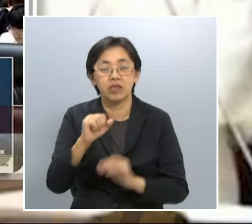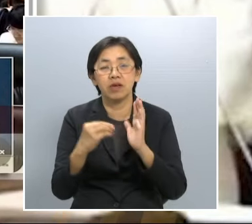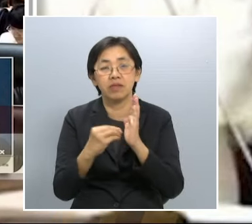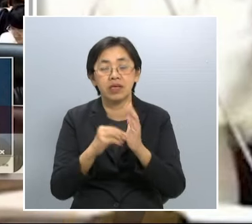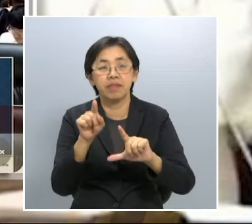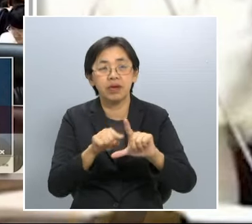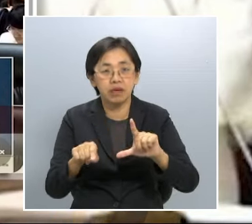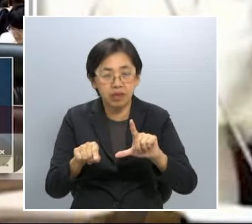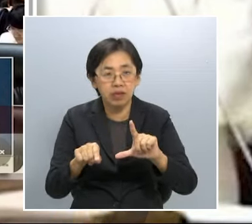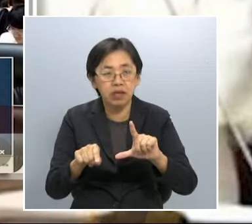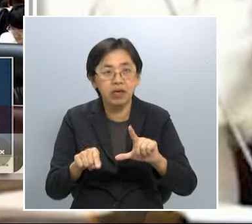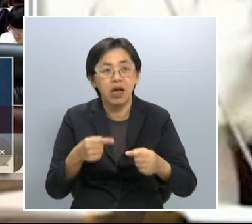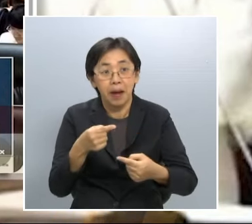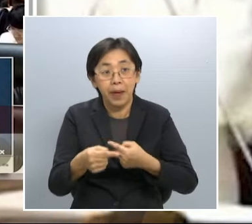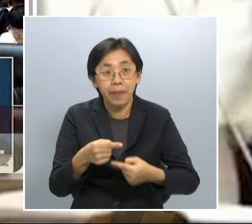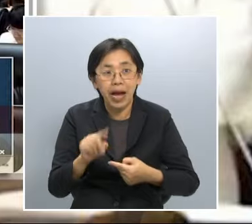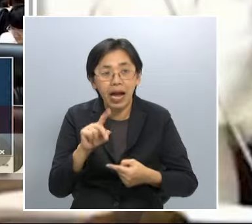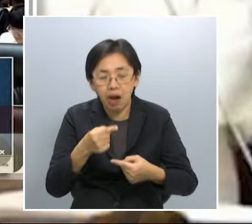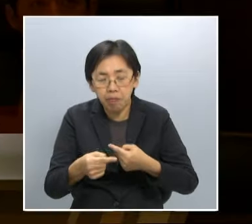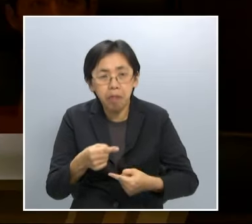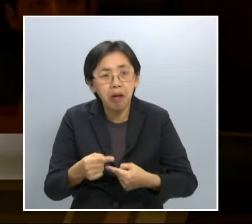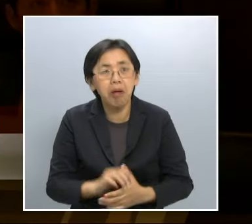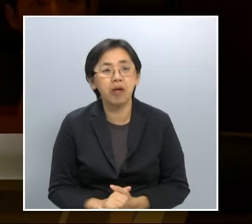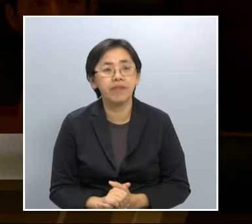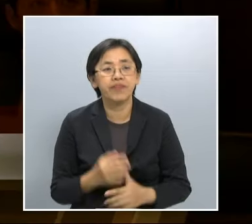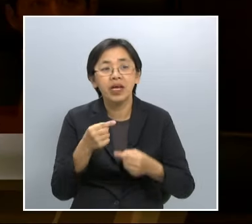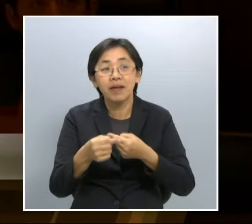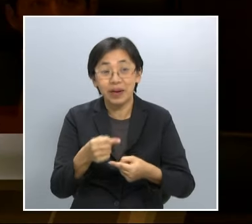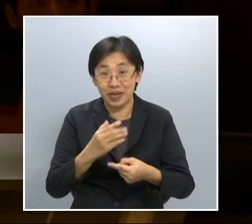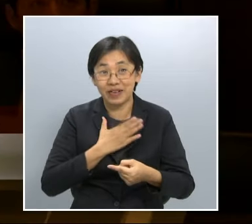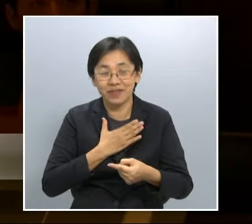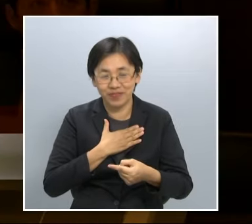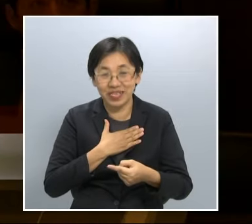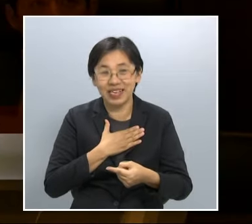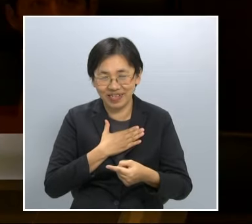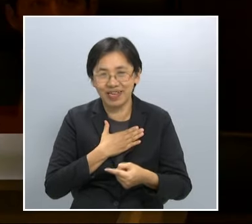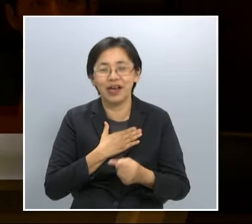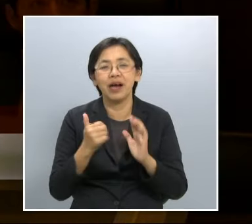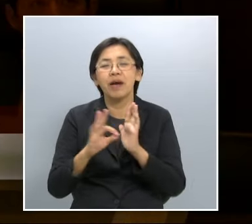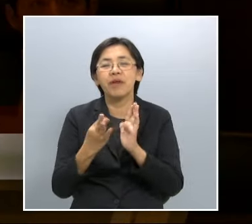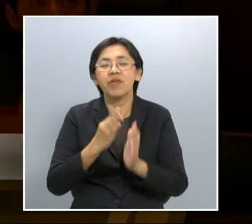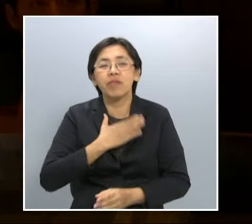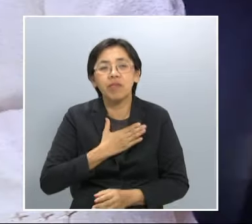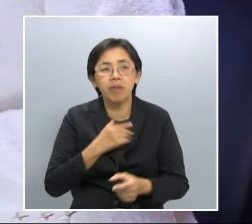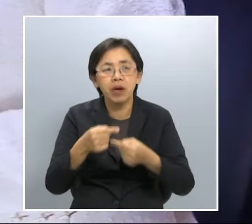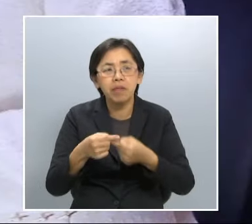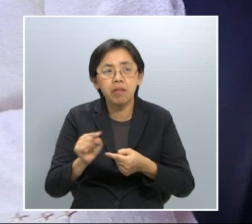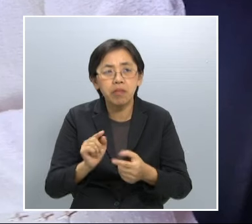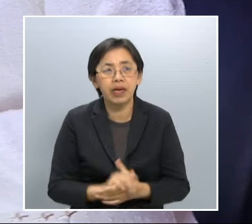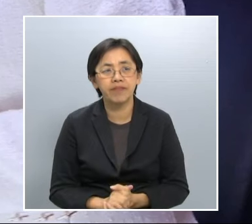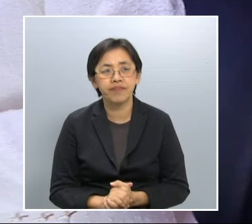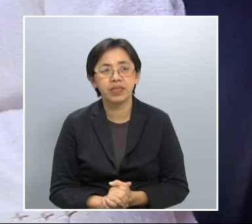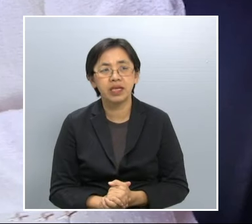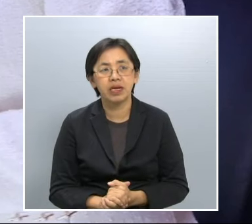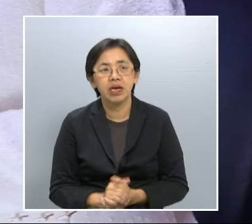วไกลก็เข้ามาคอมเมนต์ในข่าวนี้ในโพสต์หลังเพจผมนี่แหละกรรมกรข่าวเธอเขียนข้อความว่า เรื่องกิริย